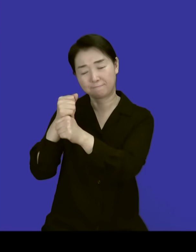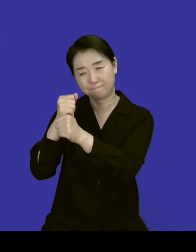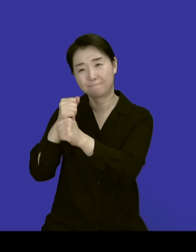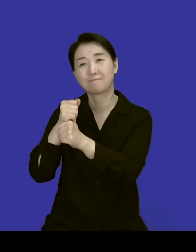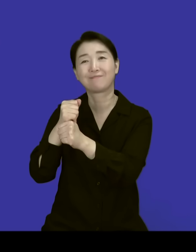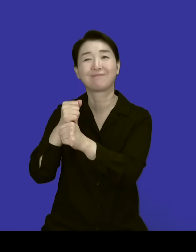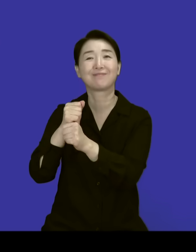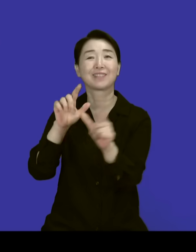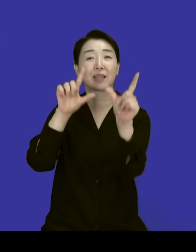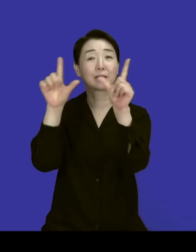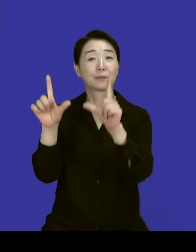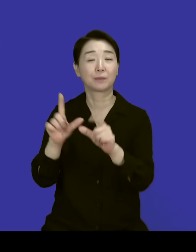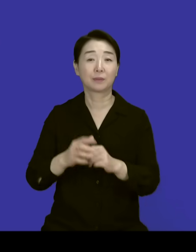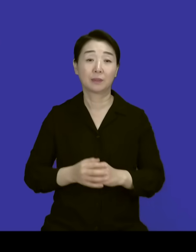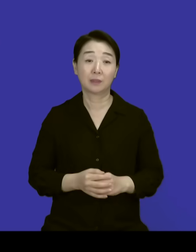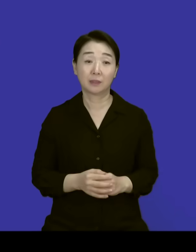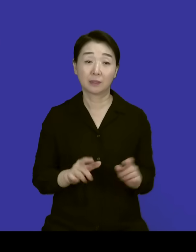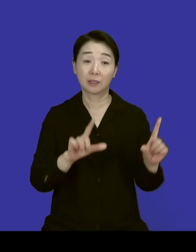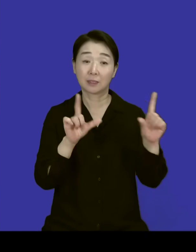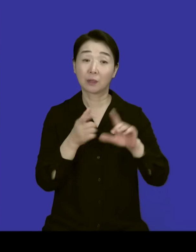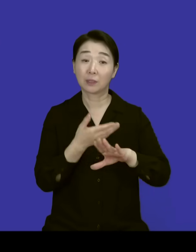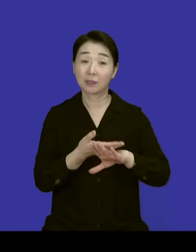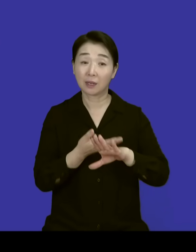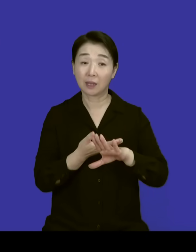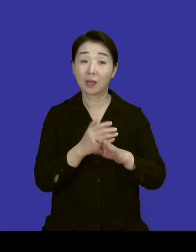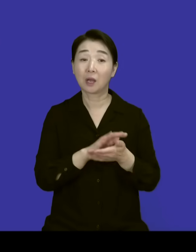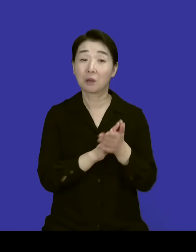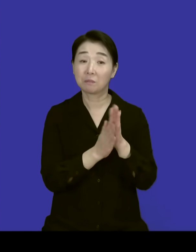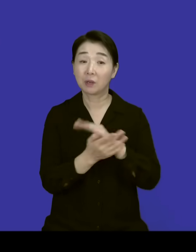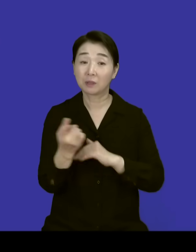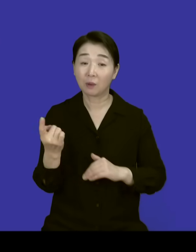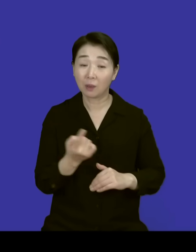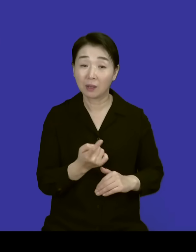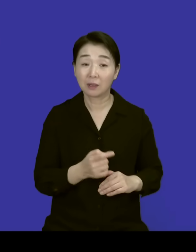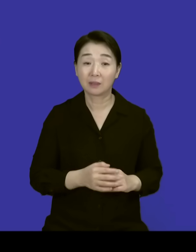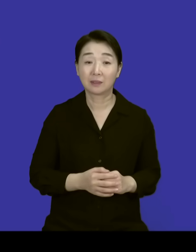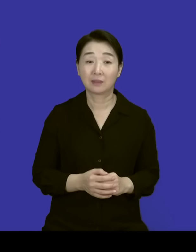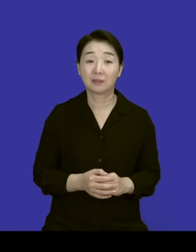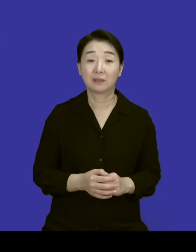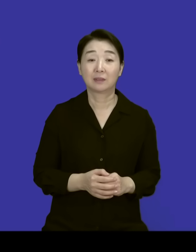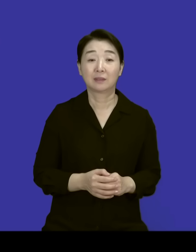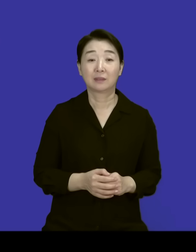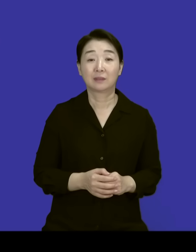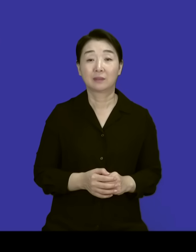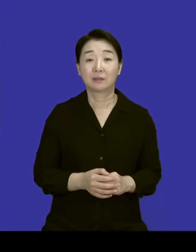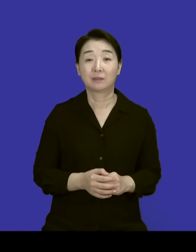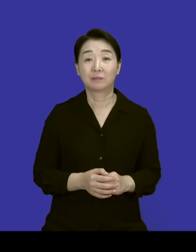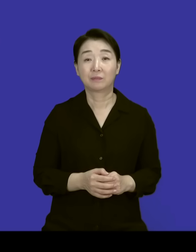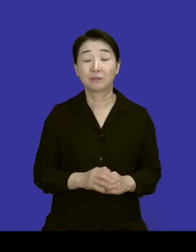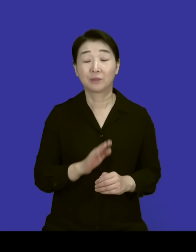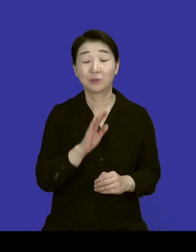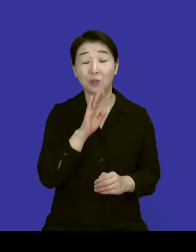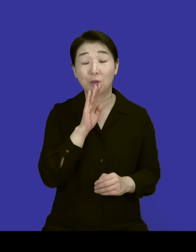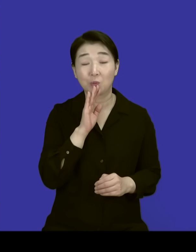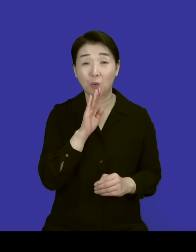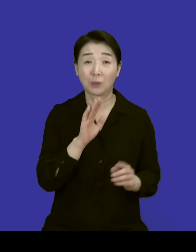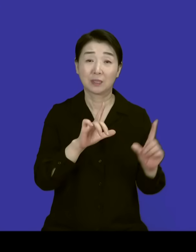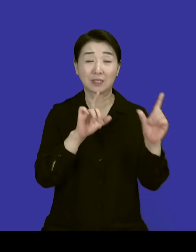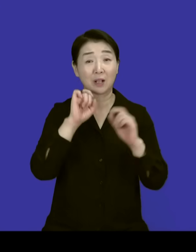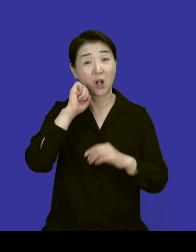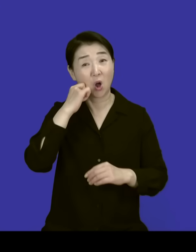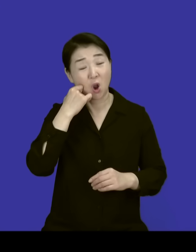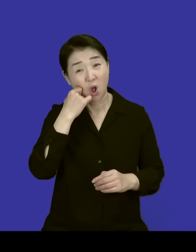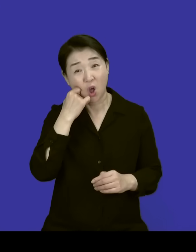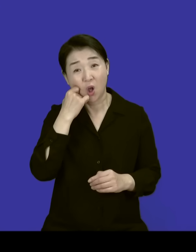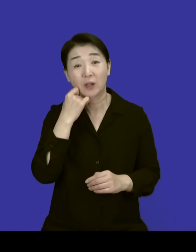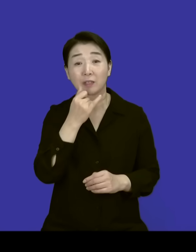네. 그래서 이제 생활도 좀 달라지고 변화도 되고 바짝 어른들인 생활을 하신 거잖아요. 그러면 이제